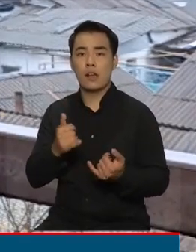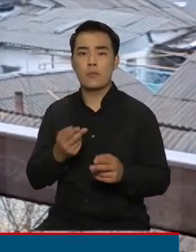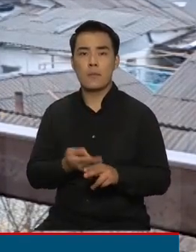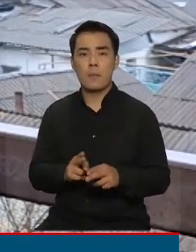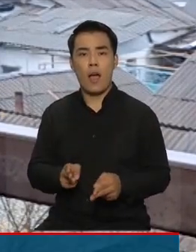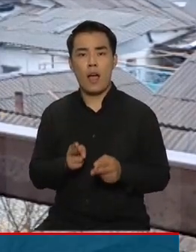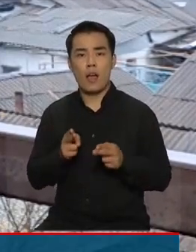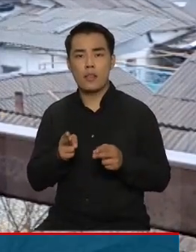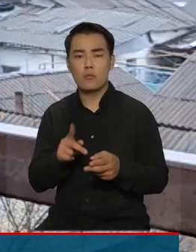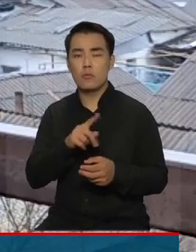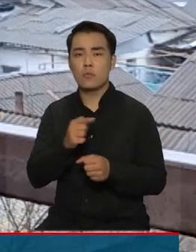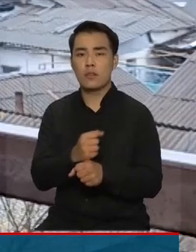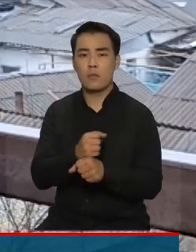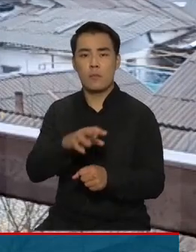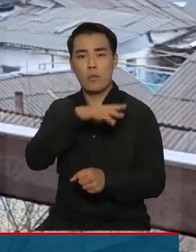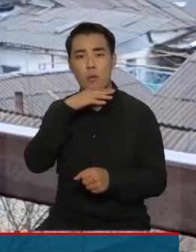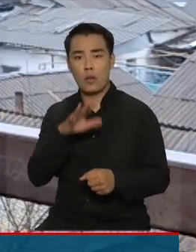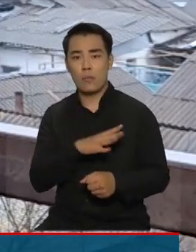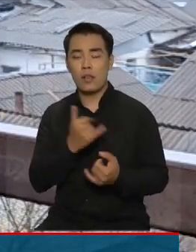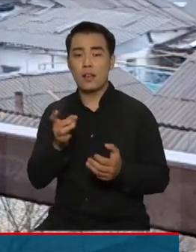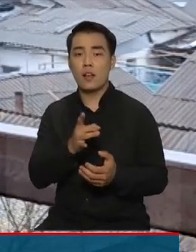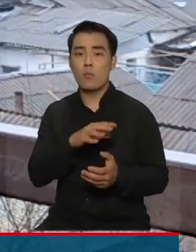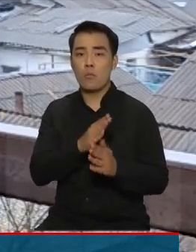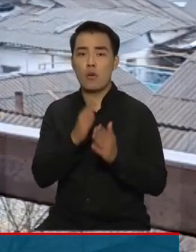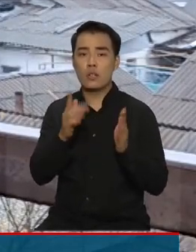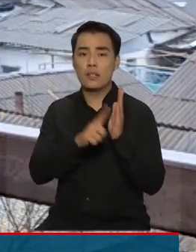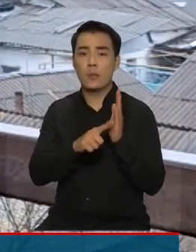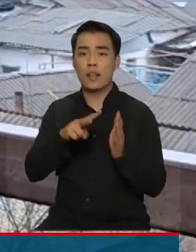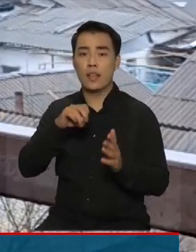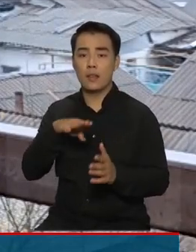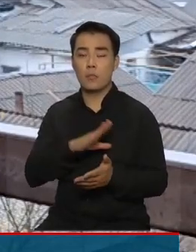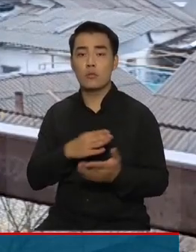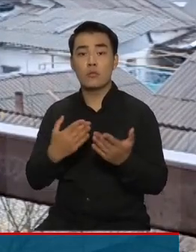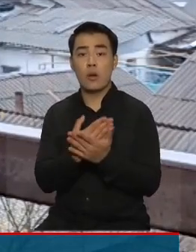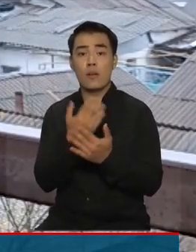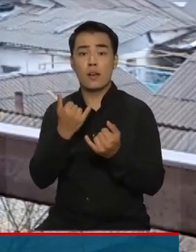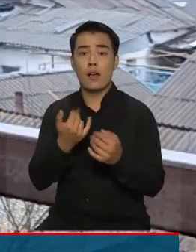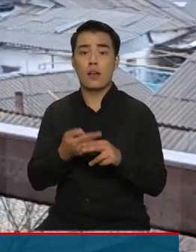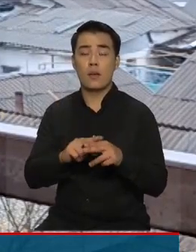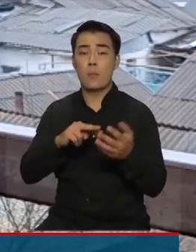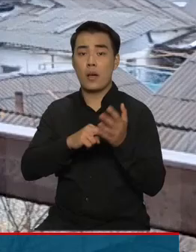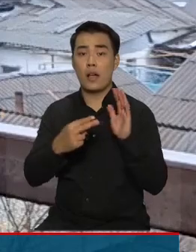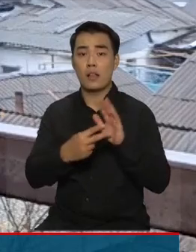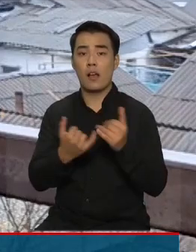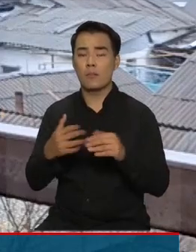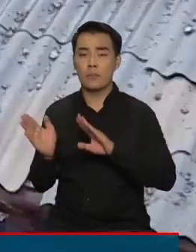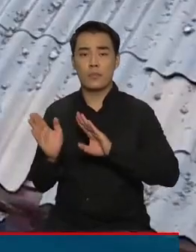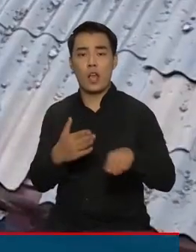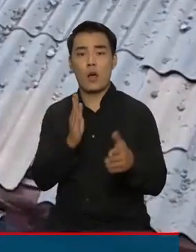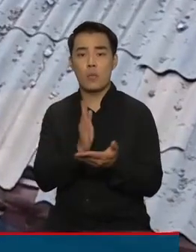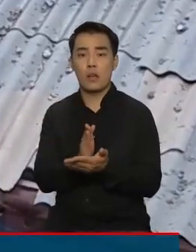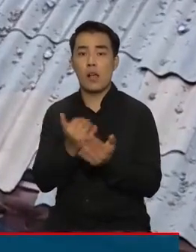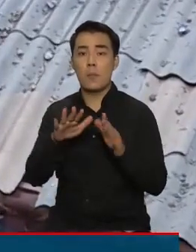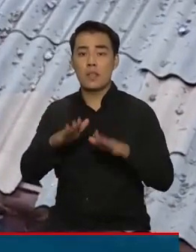криминогенную обстановку. Району больше 70 лет. И теперь, согласно новому генеральному плану, его обещают снести. На